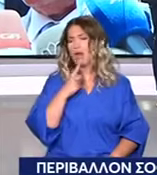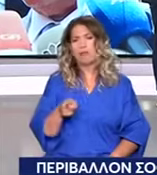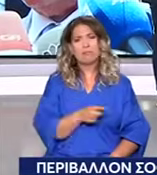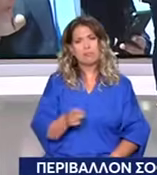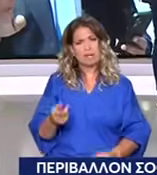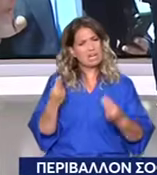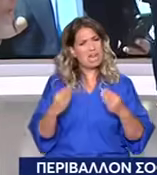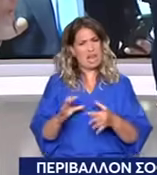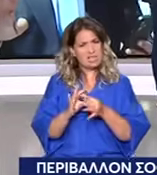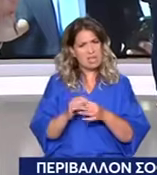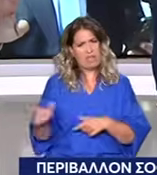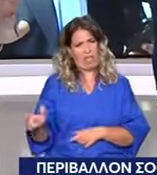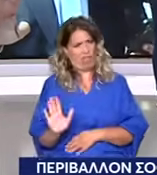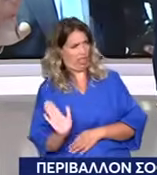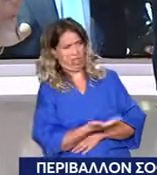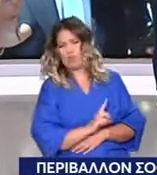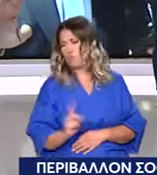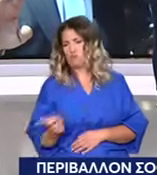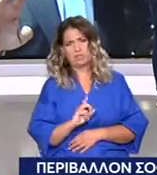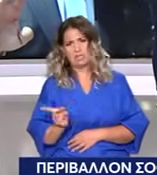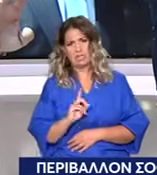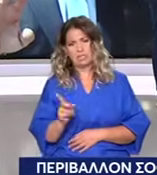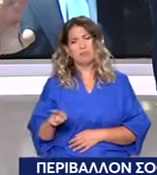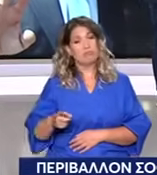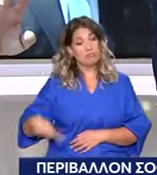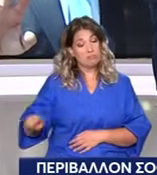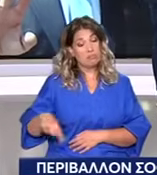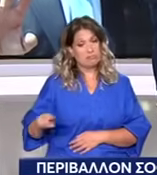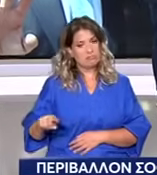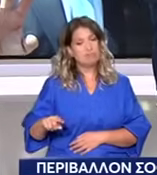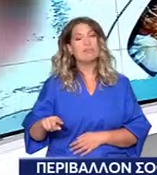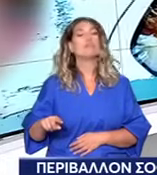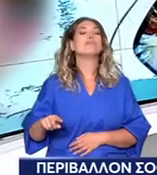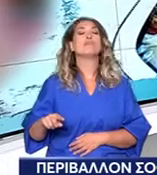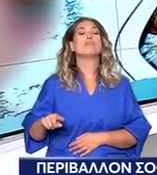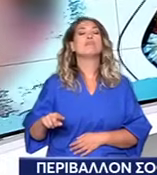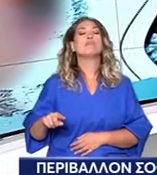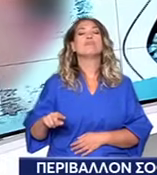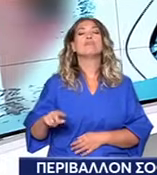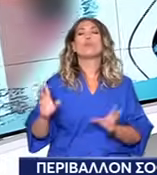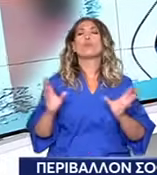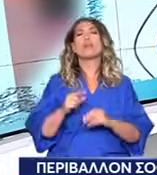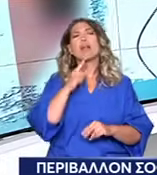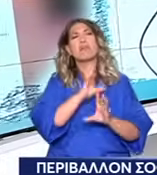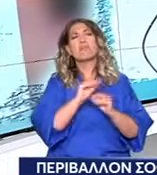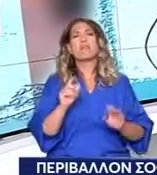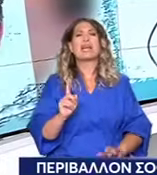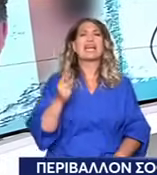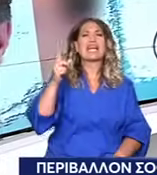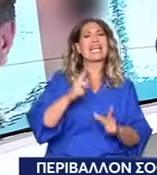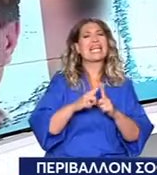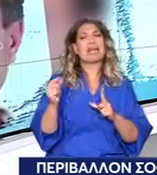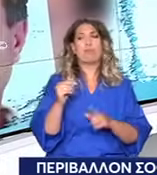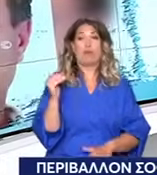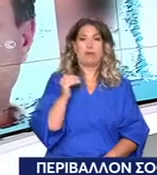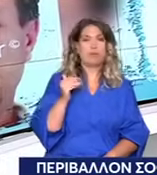καλές σχέσεις και απαντάει για πρώτη φορά το περιβάλλον σχετικά με το ταξίδι στην Κύπρο. Το ταξίδι στην Κύπρο που ακούγαμε ότι έπρεπε να γίνει